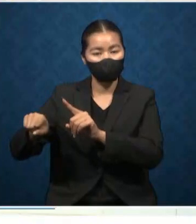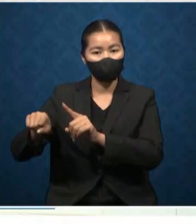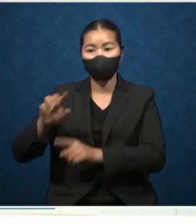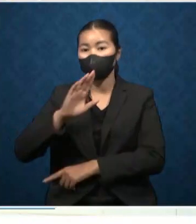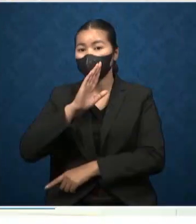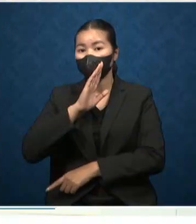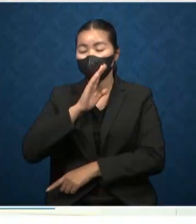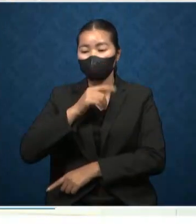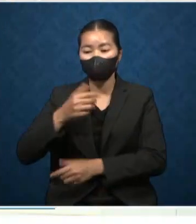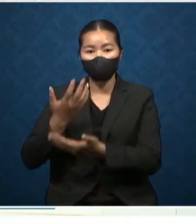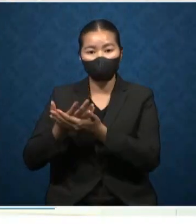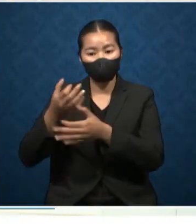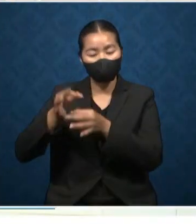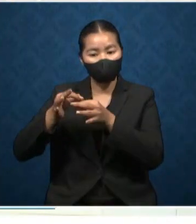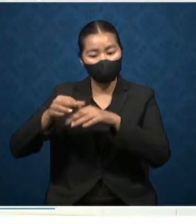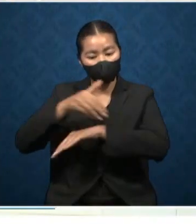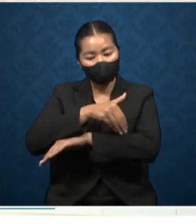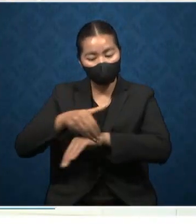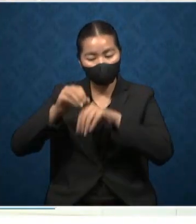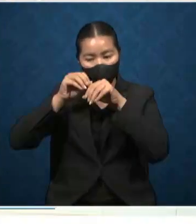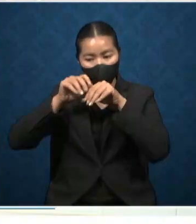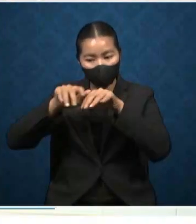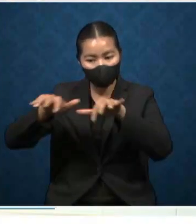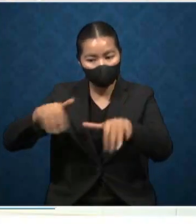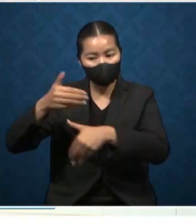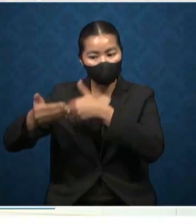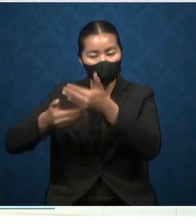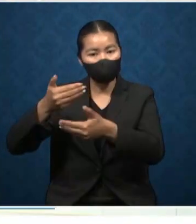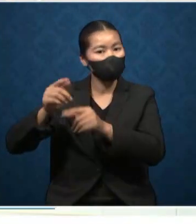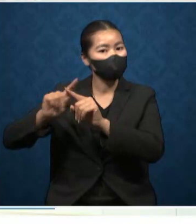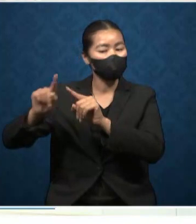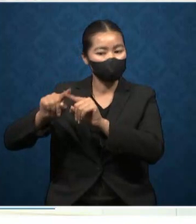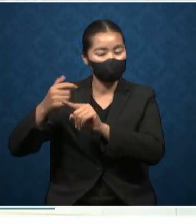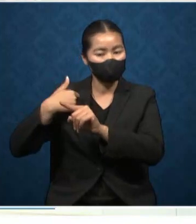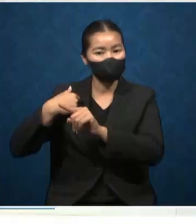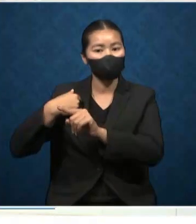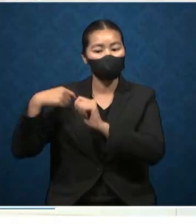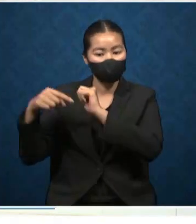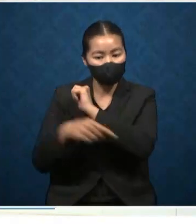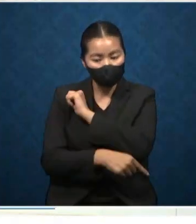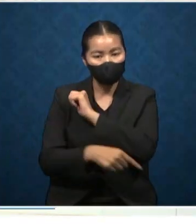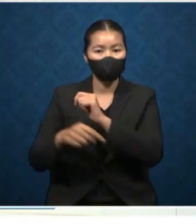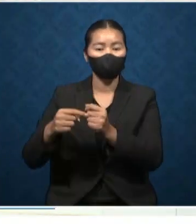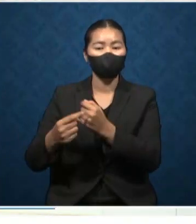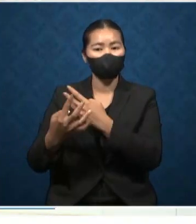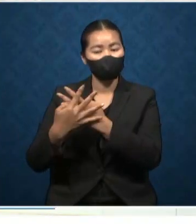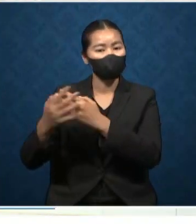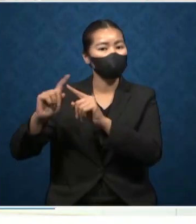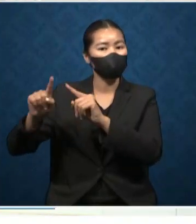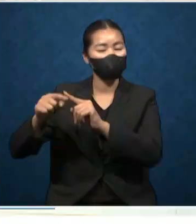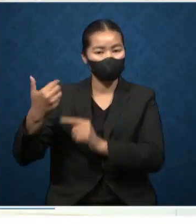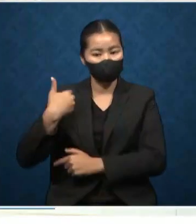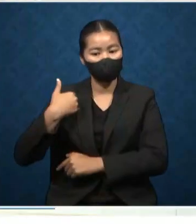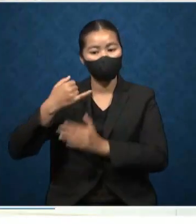เมื่อไลที่ท่านเอาข้อมลพวกนี้ไปเปิดเผยมีทงโทษทางวินัยครัโทษทางอาญาครับ